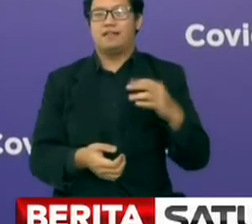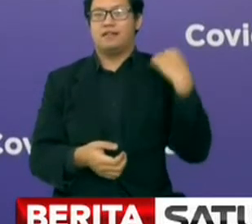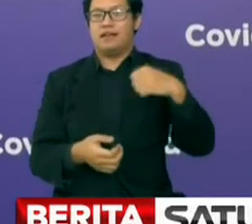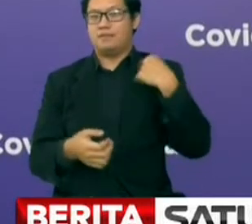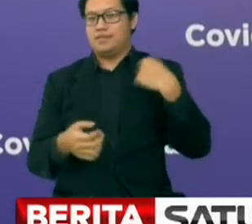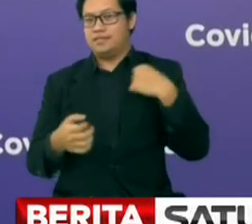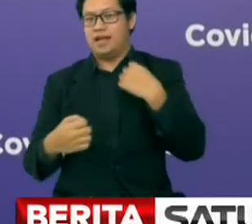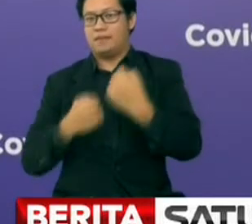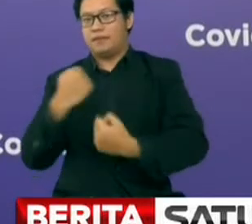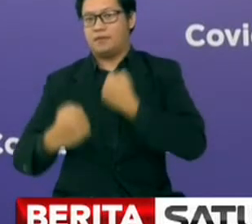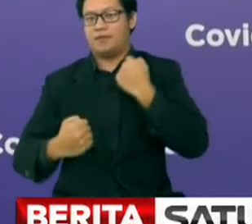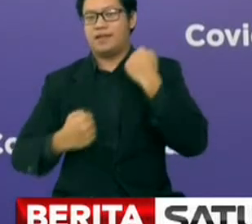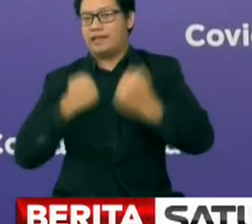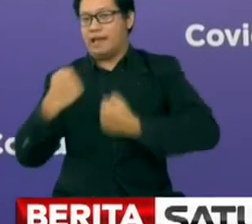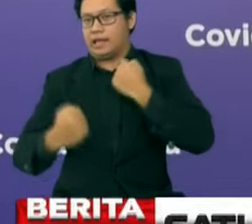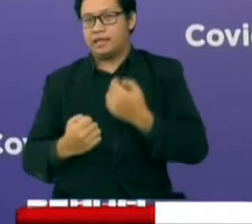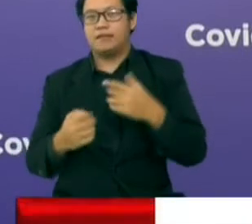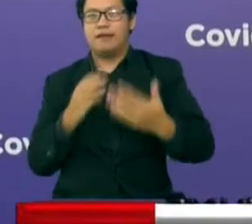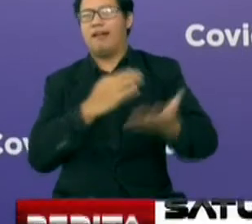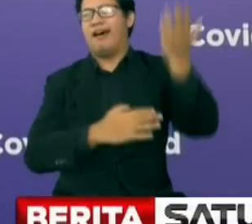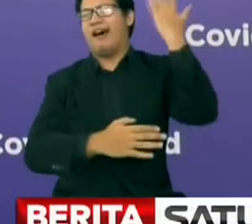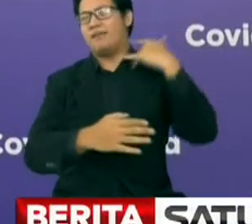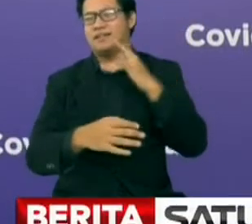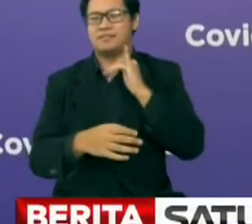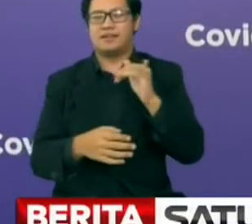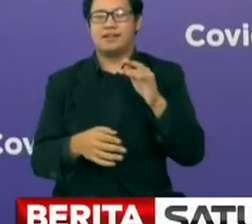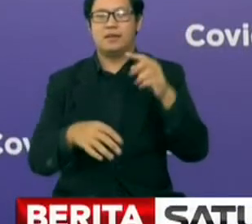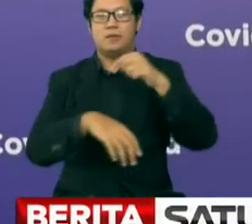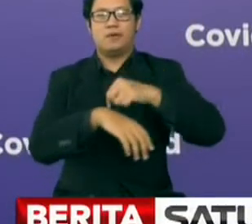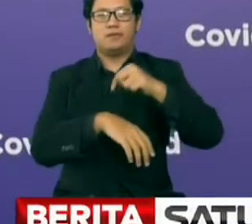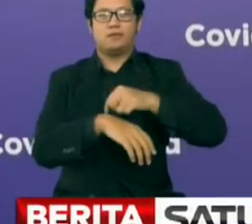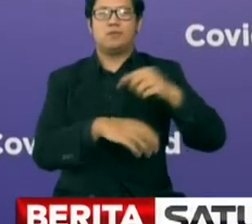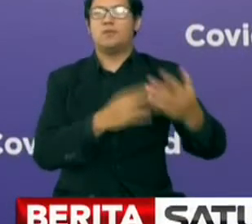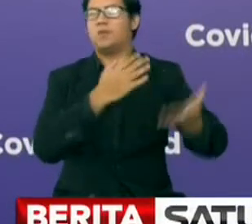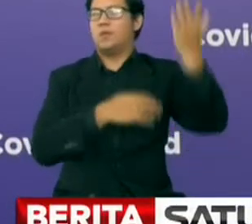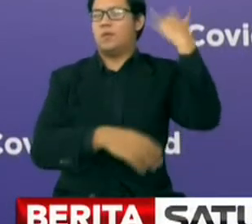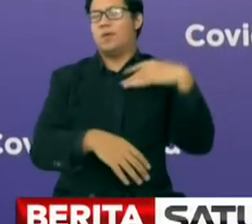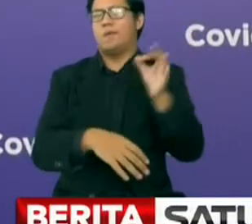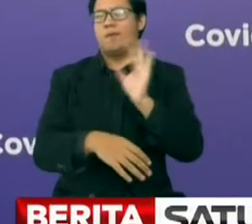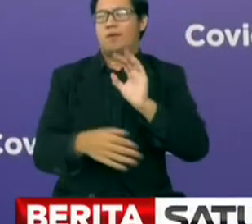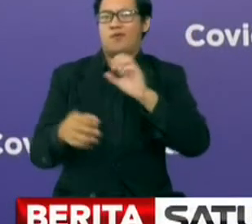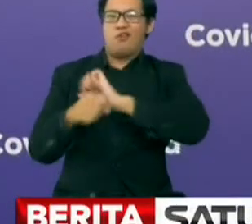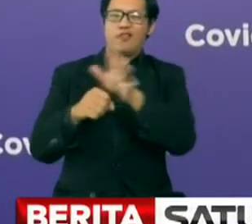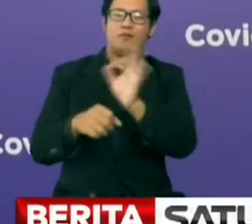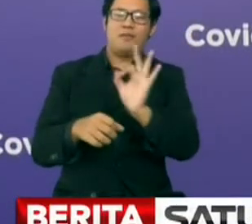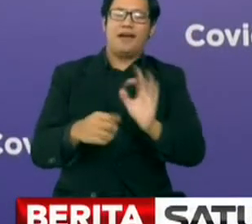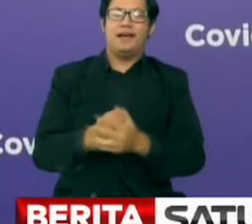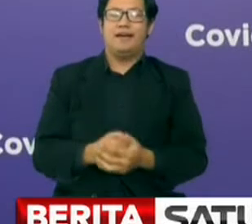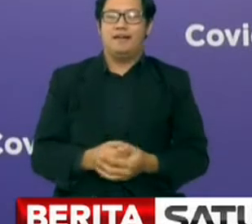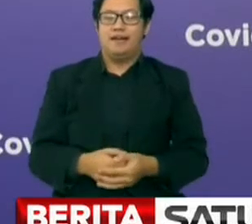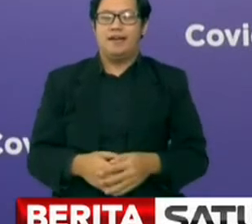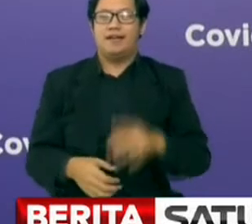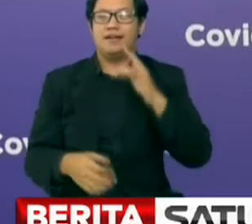dengan paradigma yang lama seperti zaman belum ada copied 19 ini Hai kebiasaan-kebiasaan